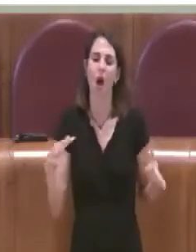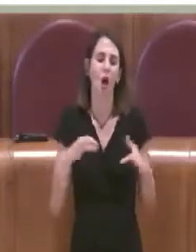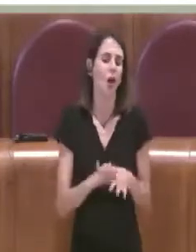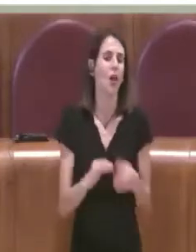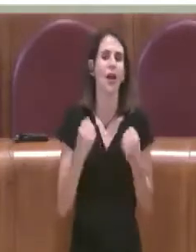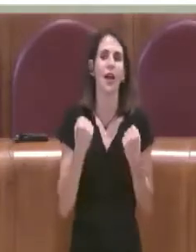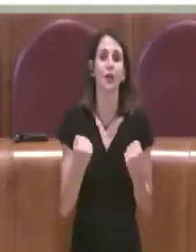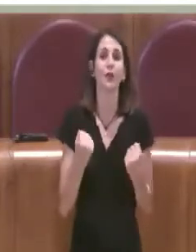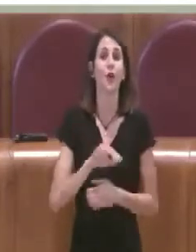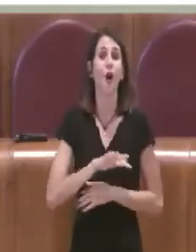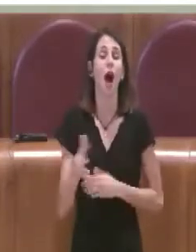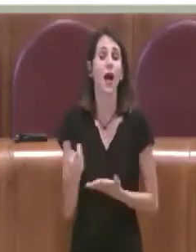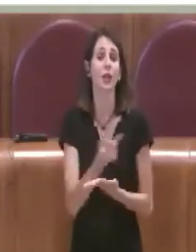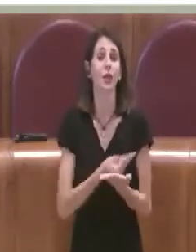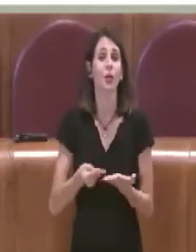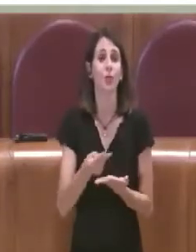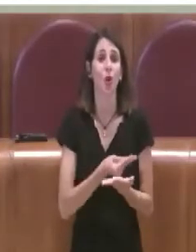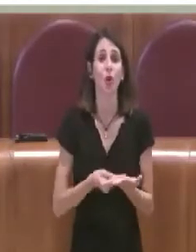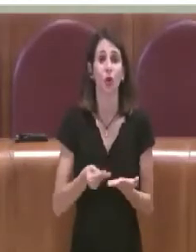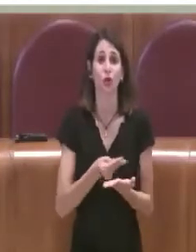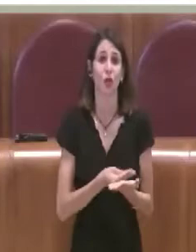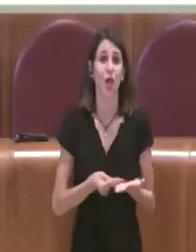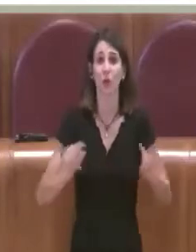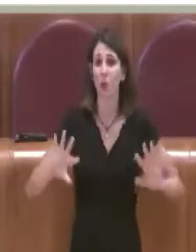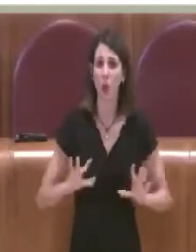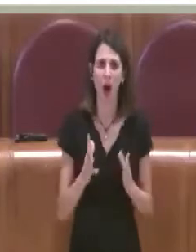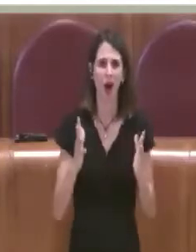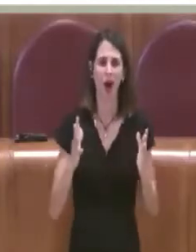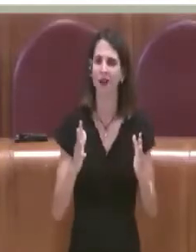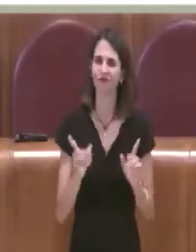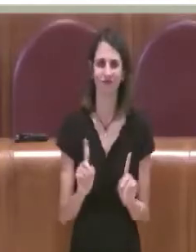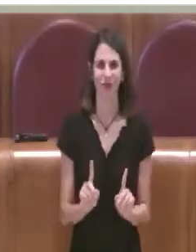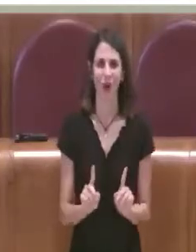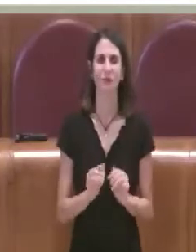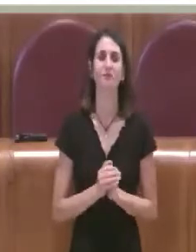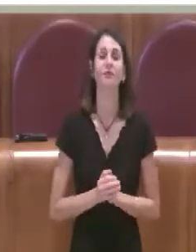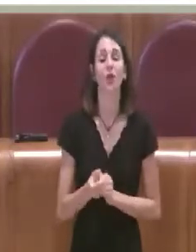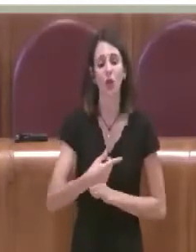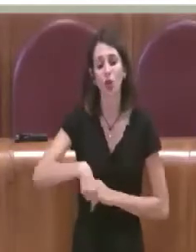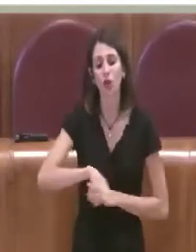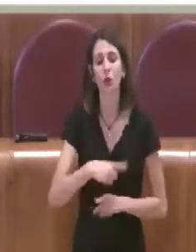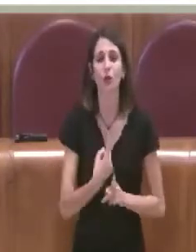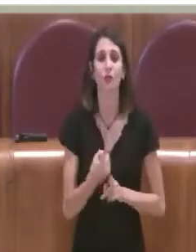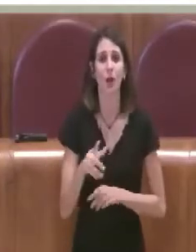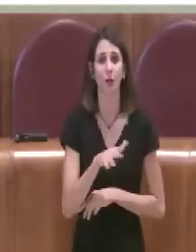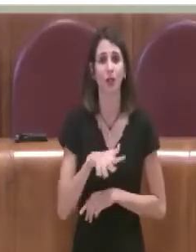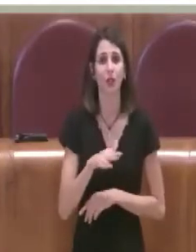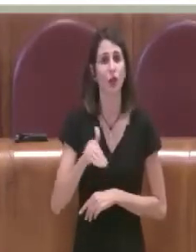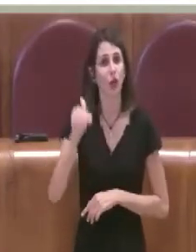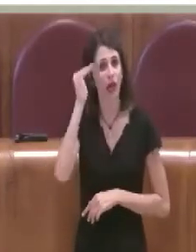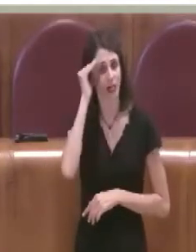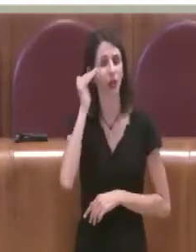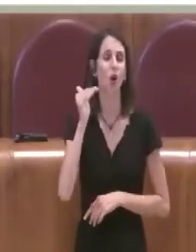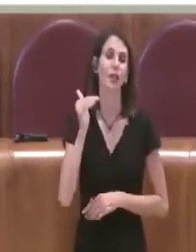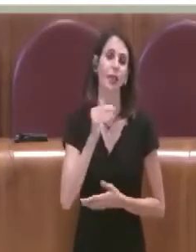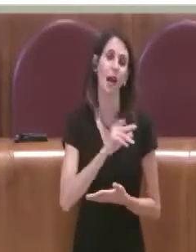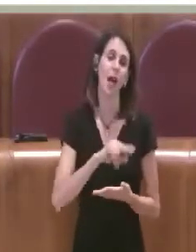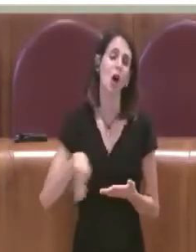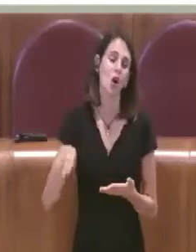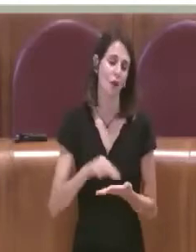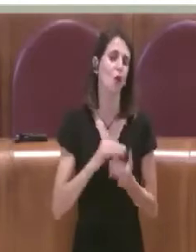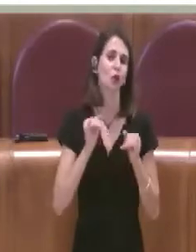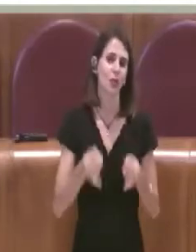sarebbe accolto in maniera positiva. E quindi ascoltiamo quello che il territorio ci chiede e appunto votiamo favorevolmente